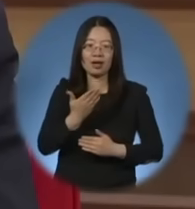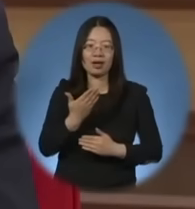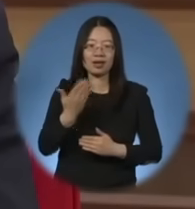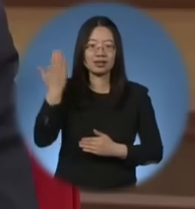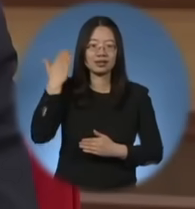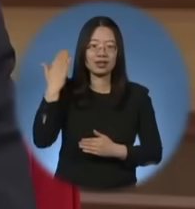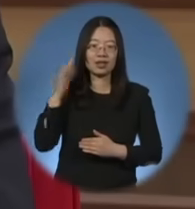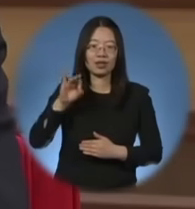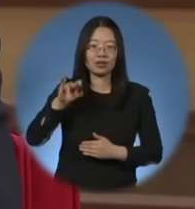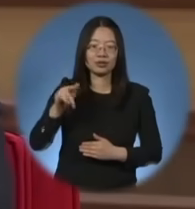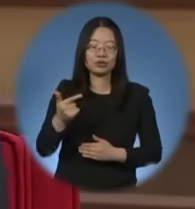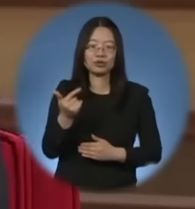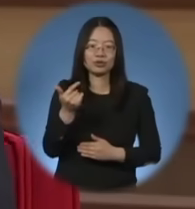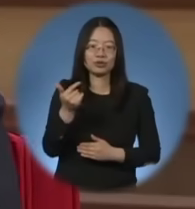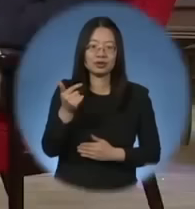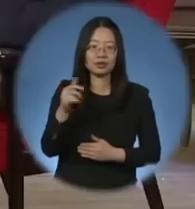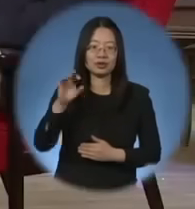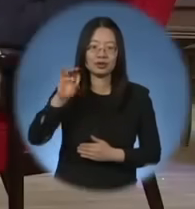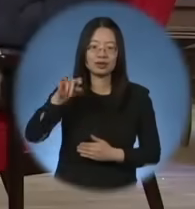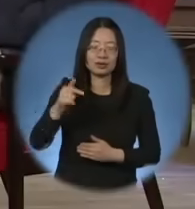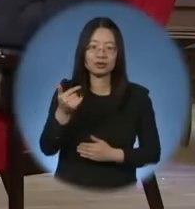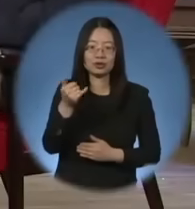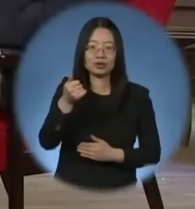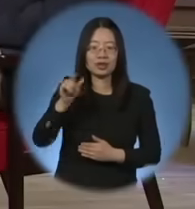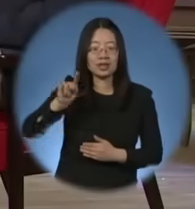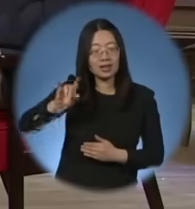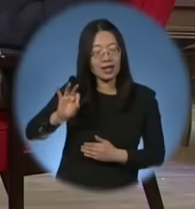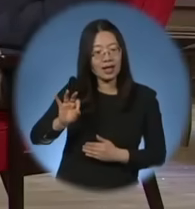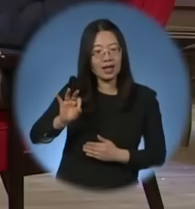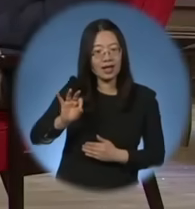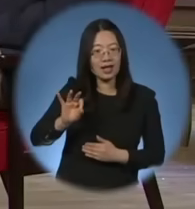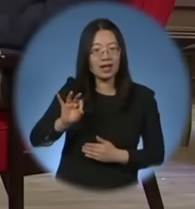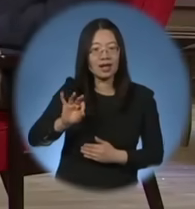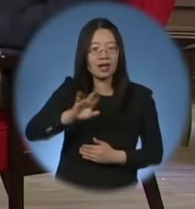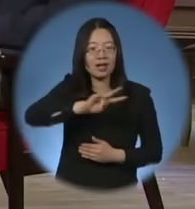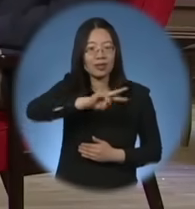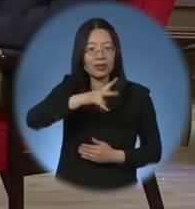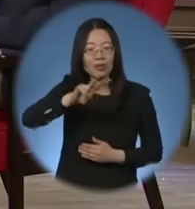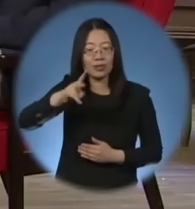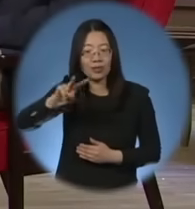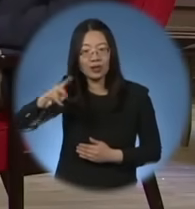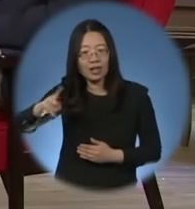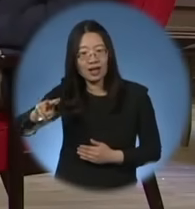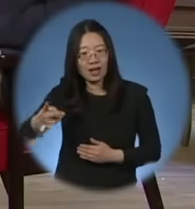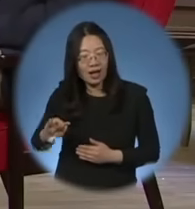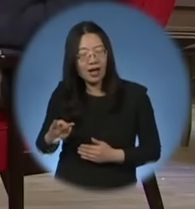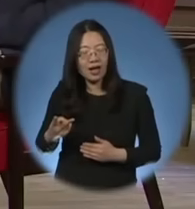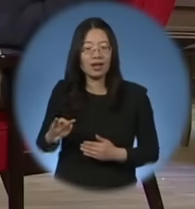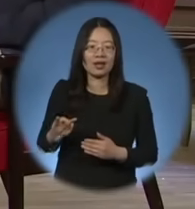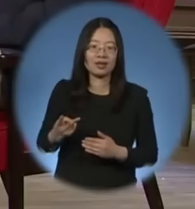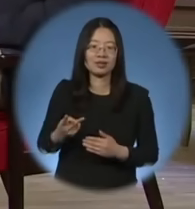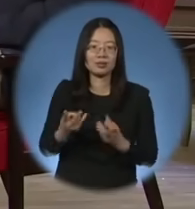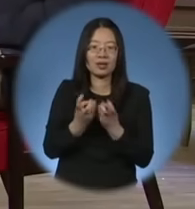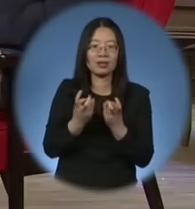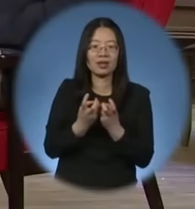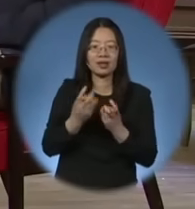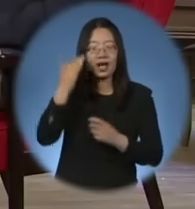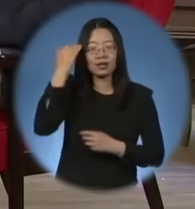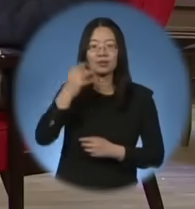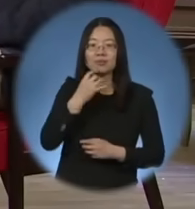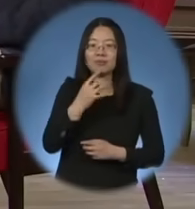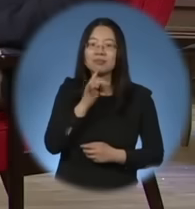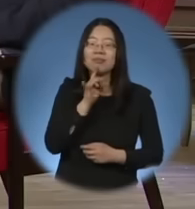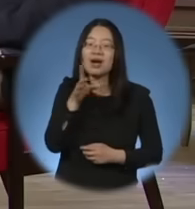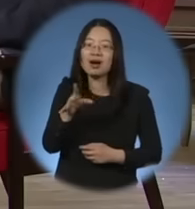말로 윤행이라는 말이 있어요 윤행음 저 돌아가면서 하는 법은네 한국에